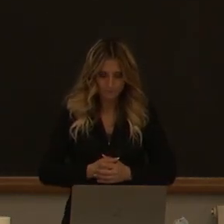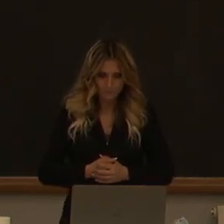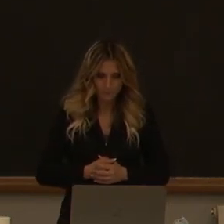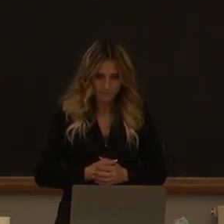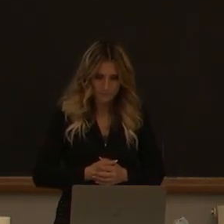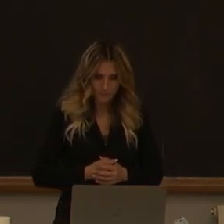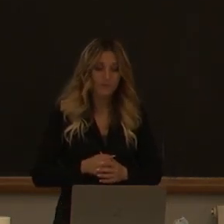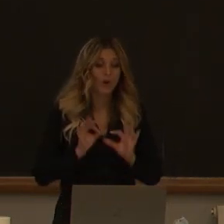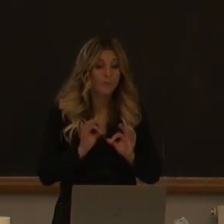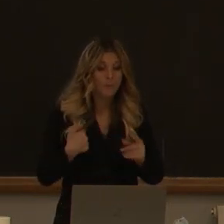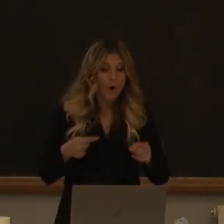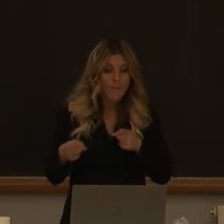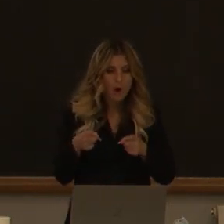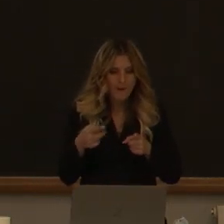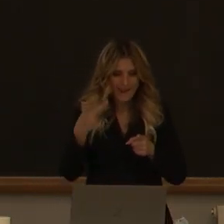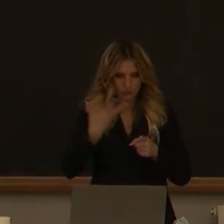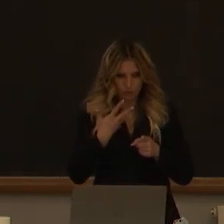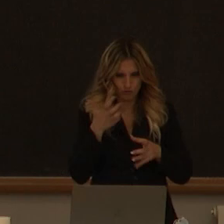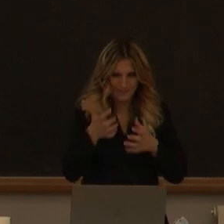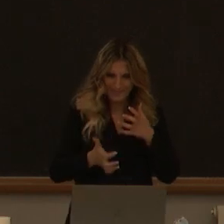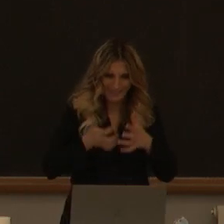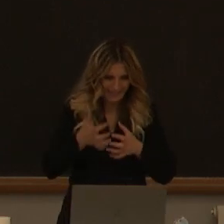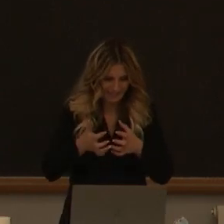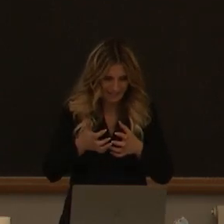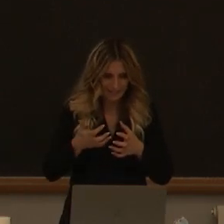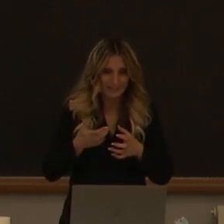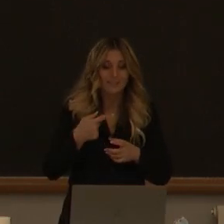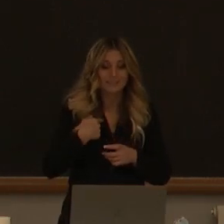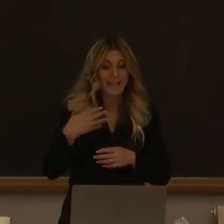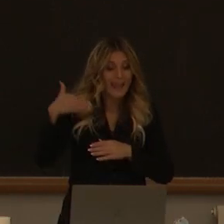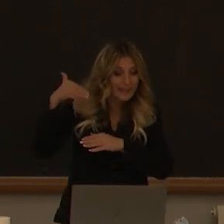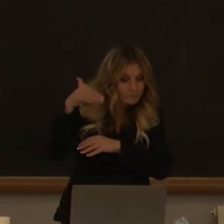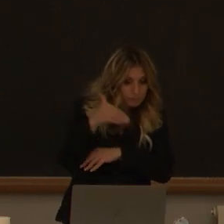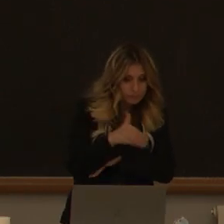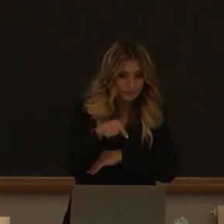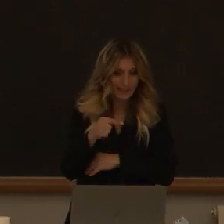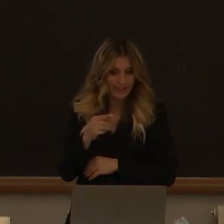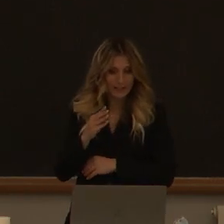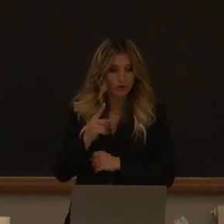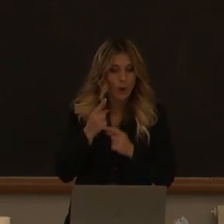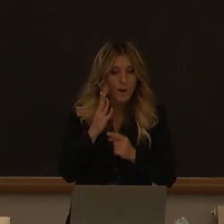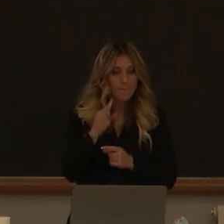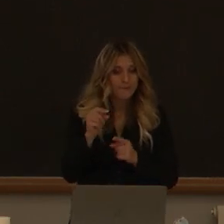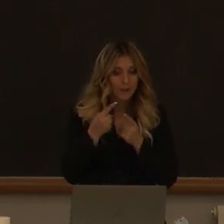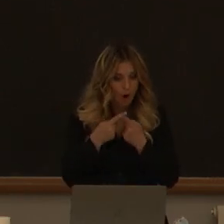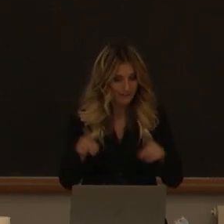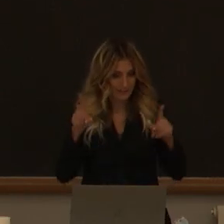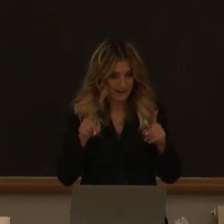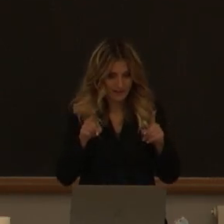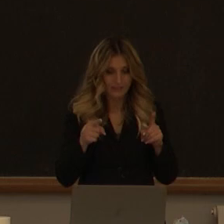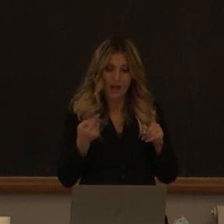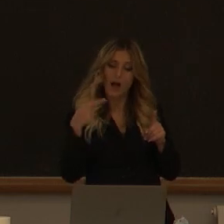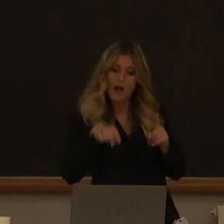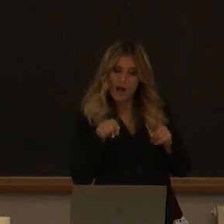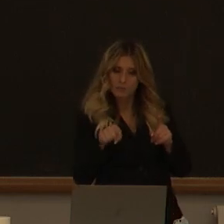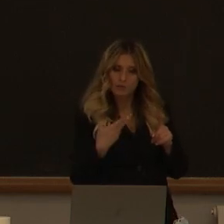paradossale è che proprio in un momento di forte crisi, soprattutto del declino della biodiversità e questa forte crisi climatica che abbiamo, che sta dando